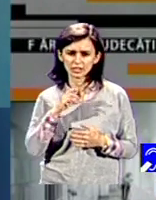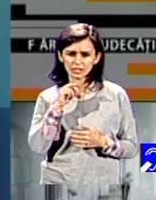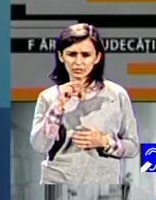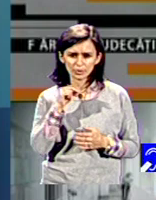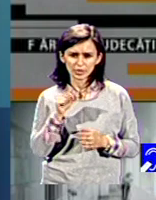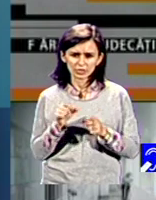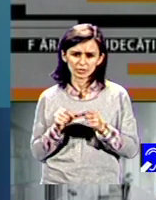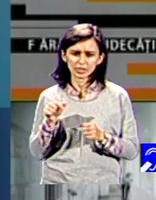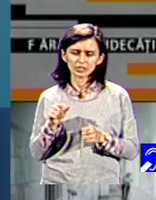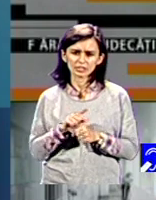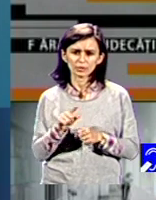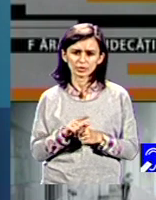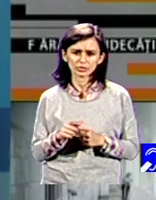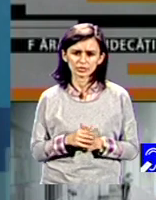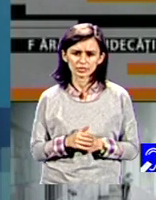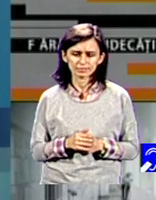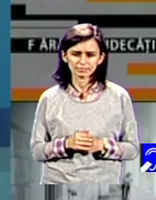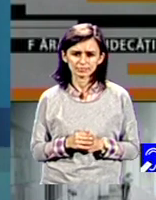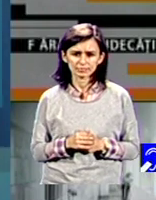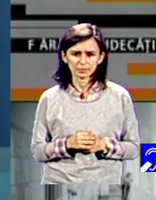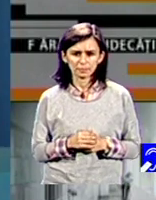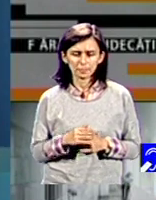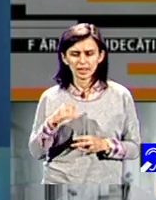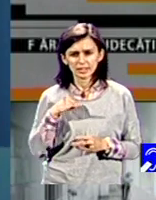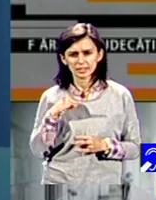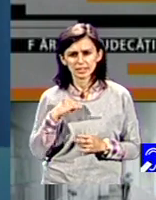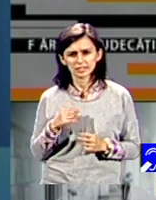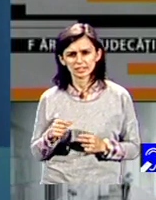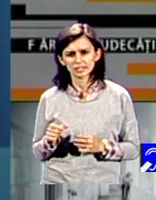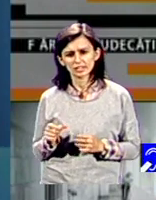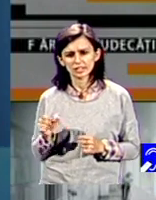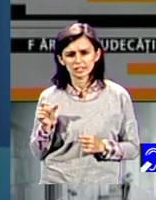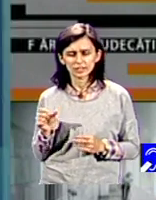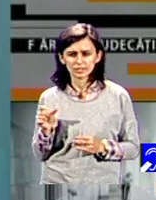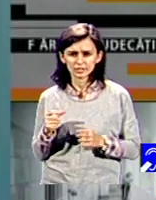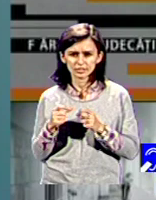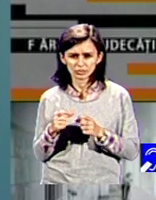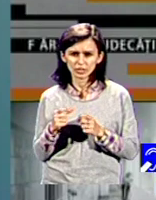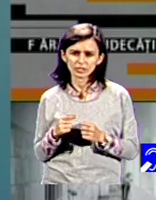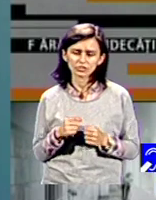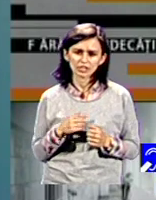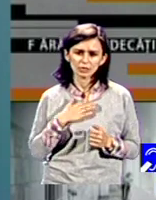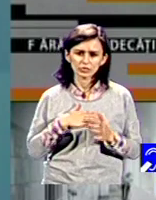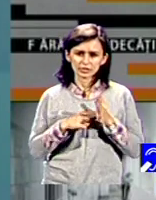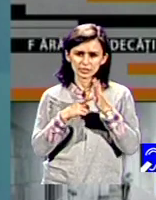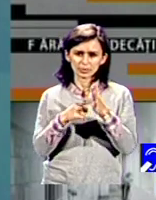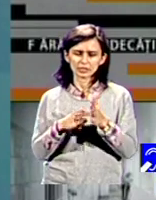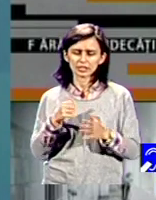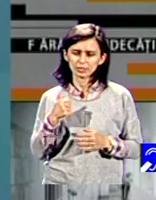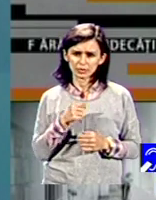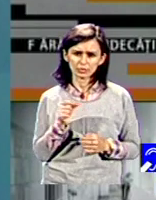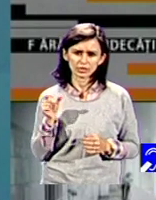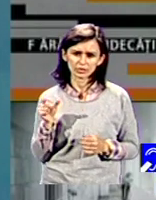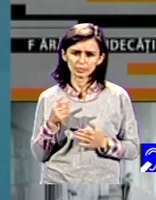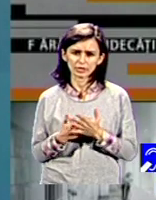produs foarte interesantă situație și asta am preferat să abordăm astăzi sigur subiect din cele pe care le aduce tocmai pentru a intra în posesia